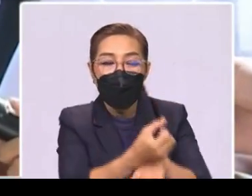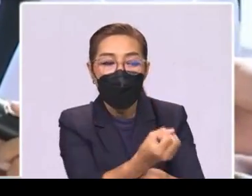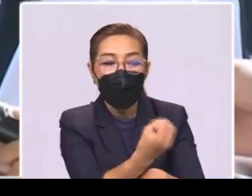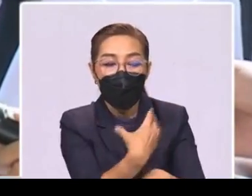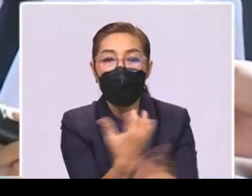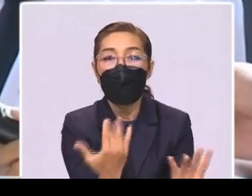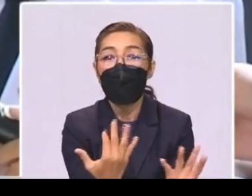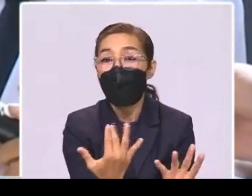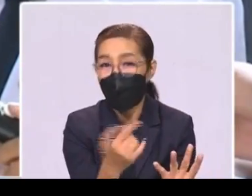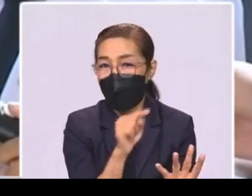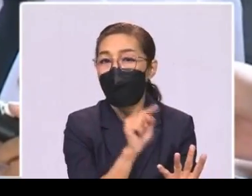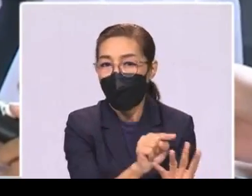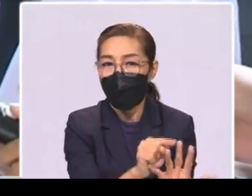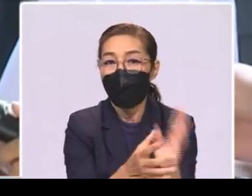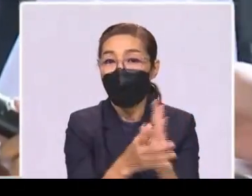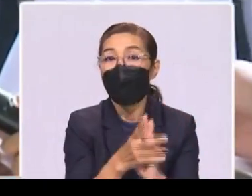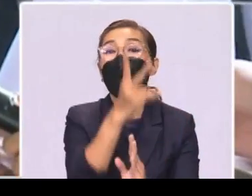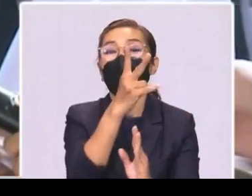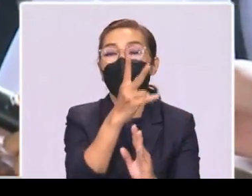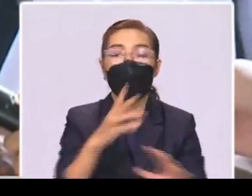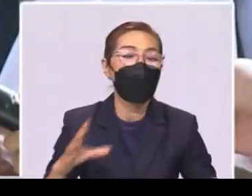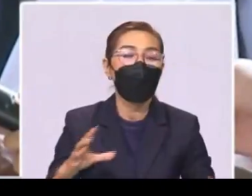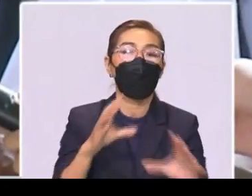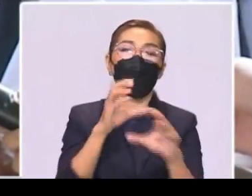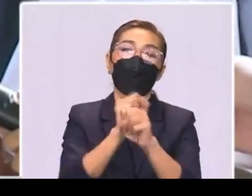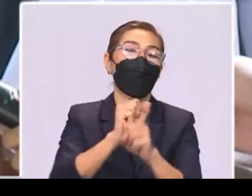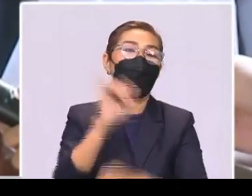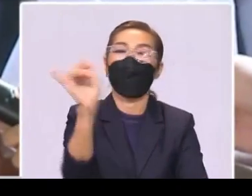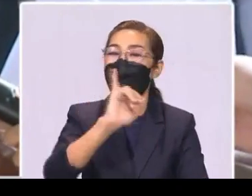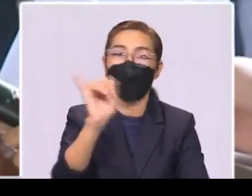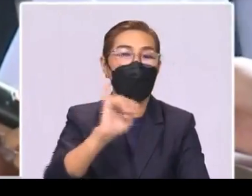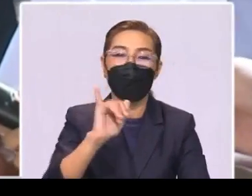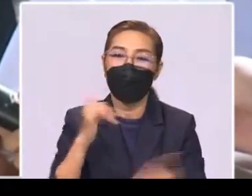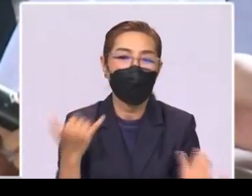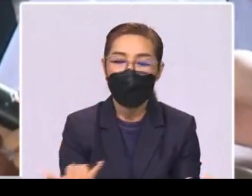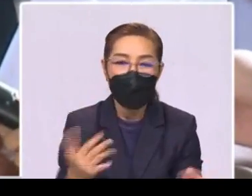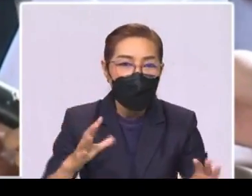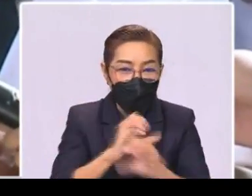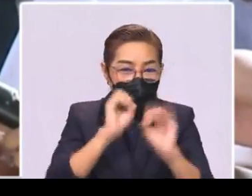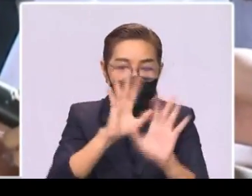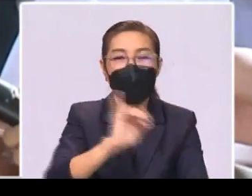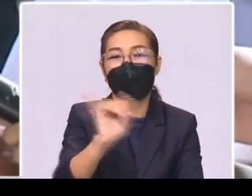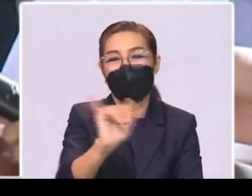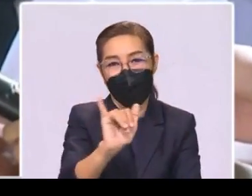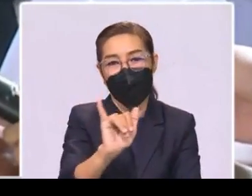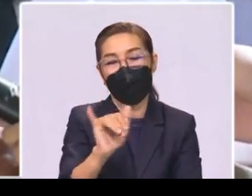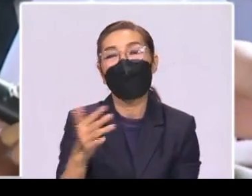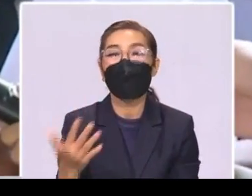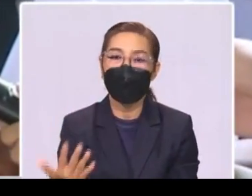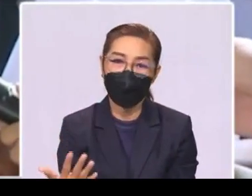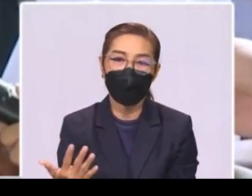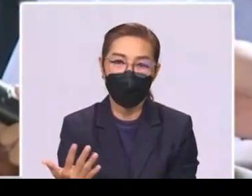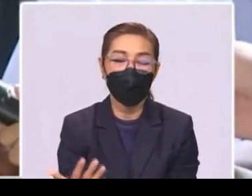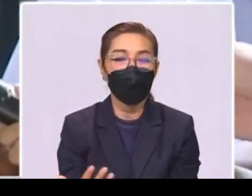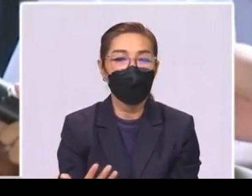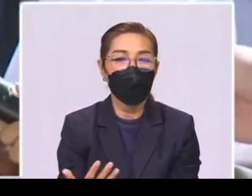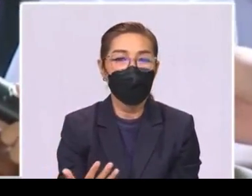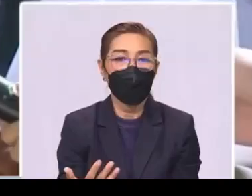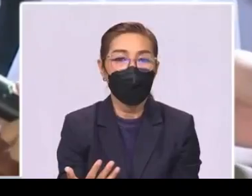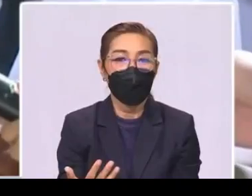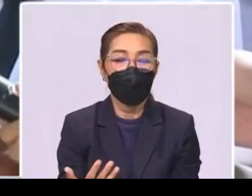เช่นกันสรุปไม่ยืนยันอะไรเลยนะครับค่ะไม่ยืนยันนะฮะเพราะฉะนั้นน่ะก็ก็เอา